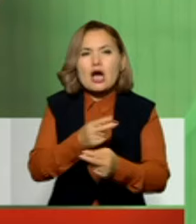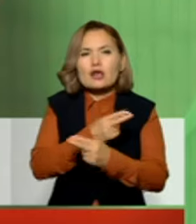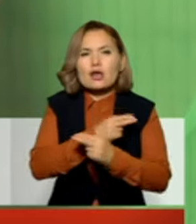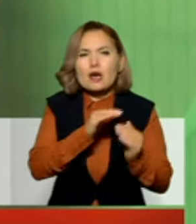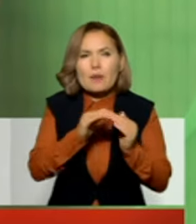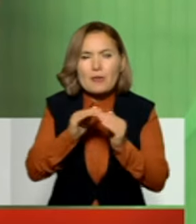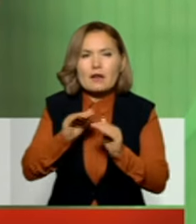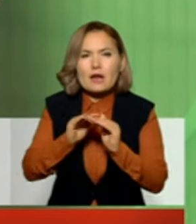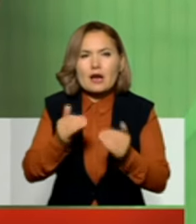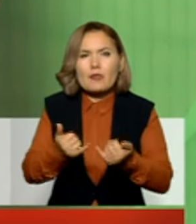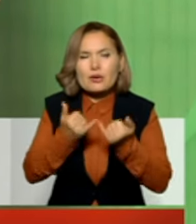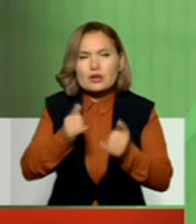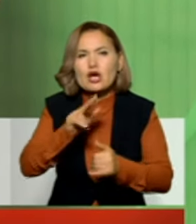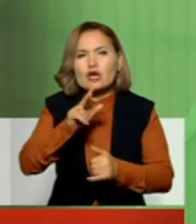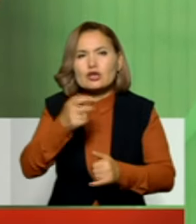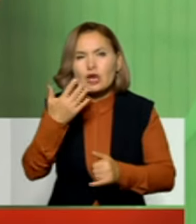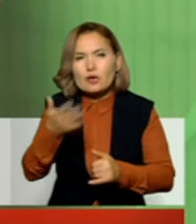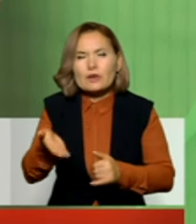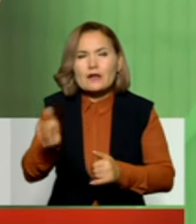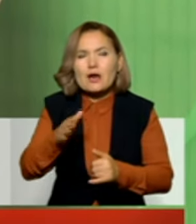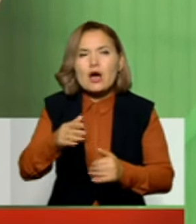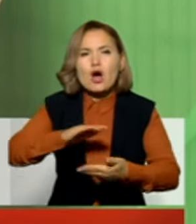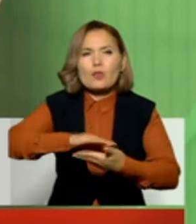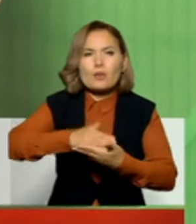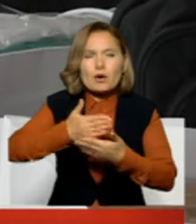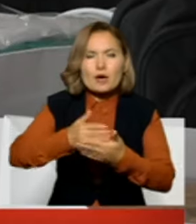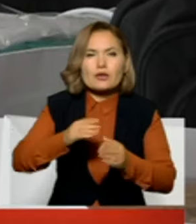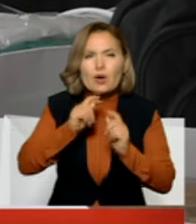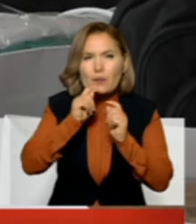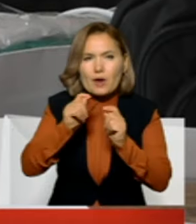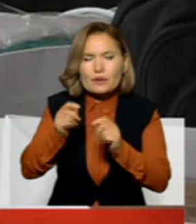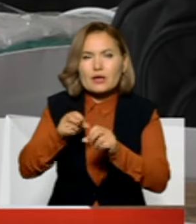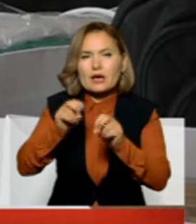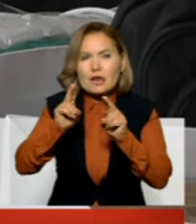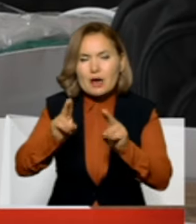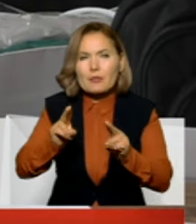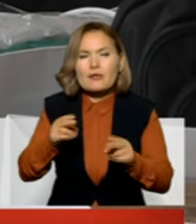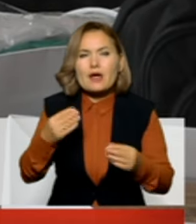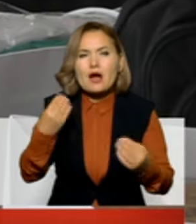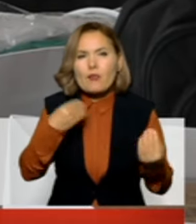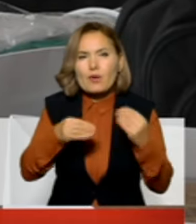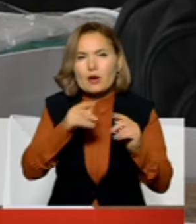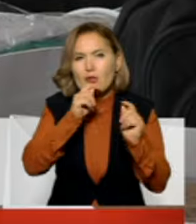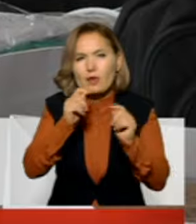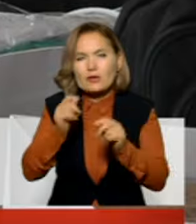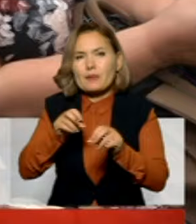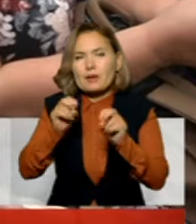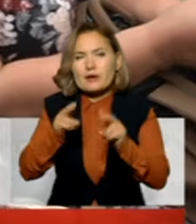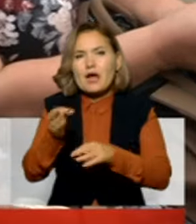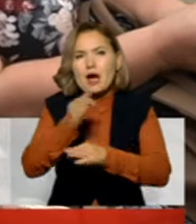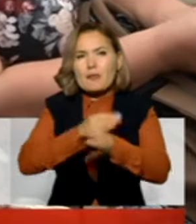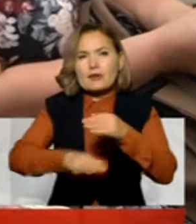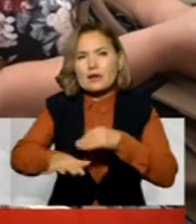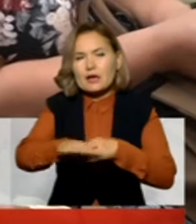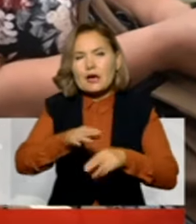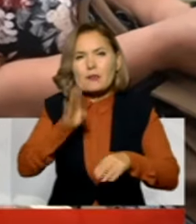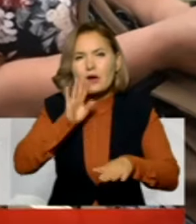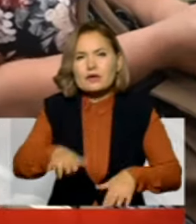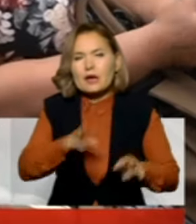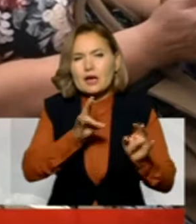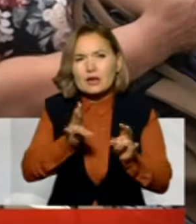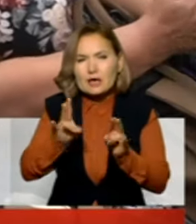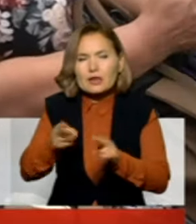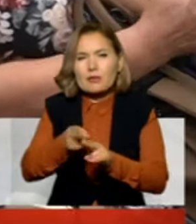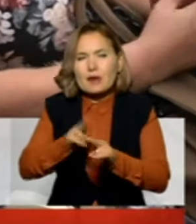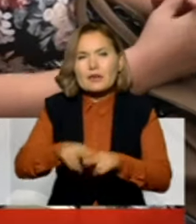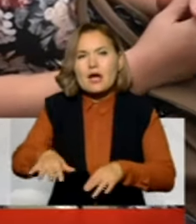саяжай тұрғындарының балаларына 350 дана ноутбук және оқу құрал жабдықтарын сыйға тартты. Батыс өңірі тасқын судан ең көп